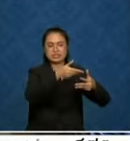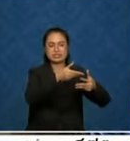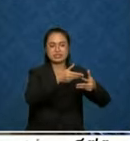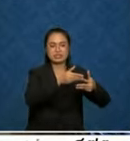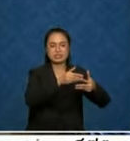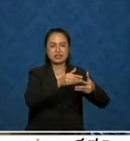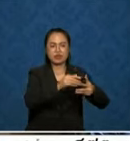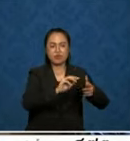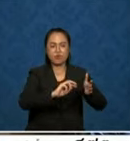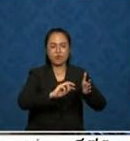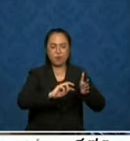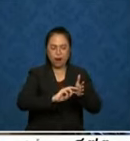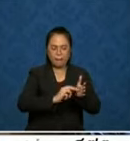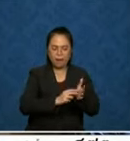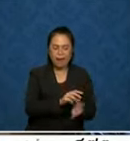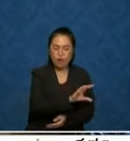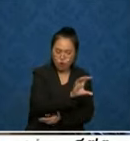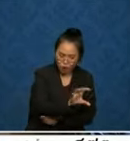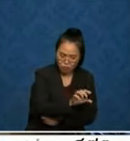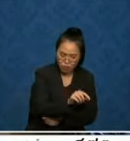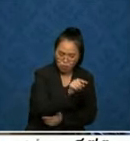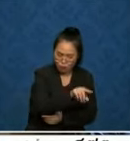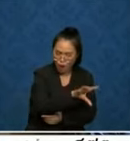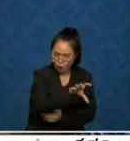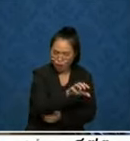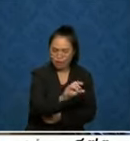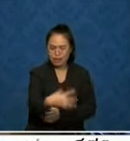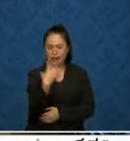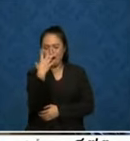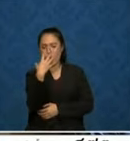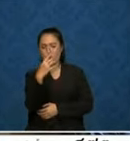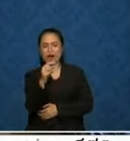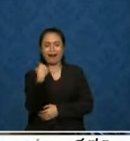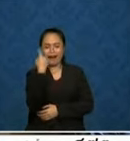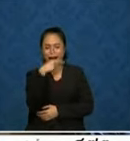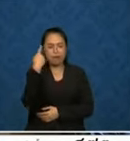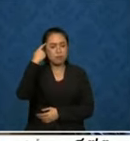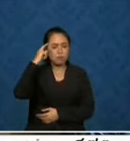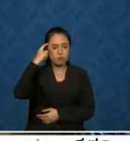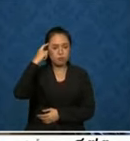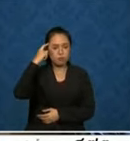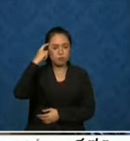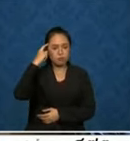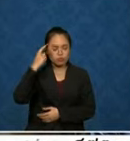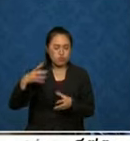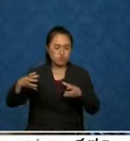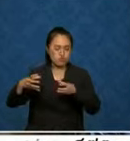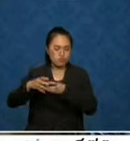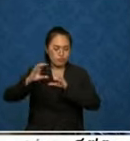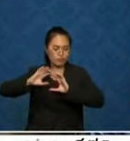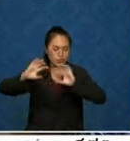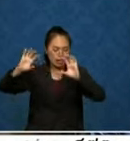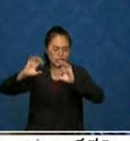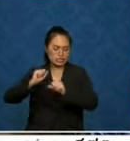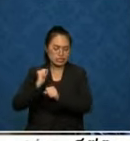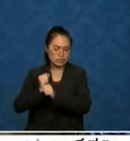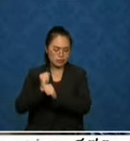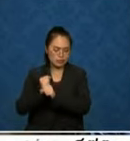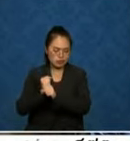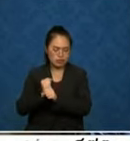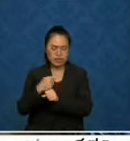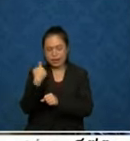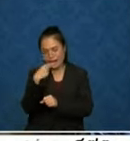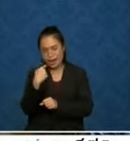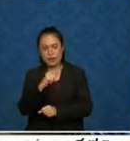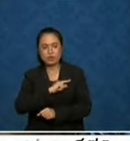เป็นมันหลอกมึงหรือมึงหลอกมันไม่รู้ใครหลอกใครครับดังนั้นหน่วยงานที่เกี่ยวข้องต้องไปใช้โอกาสนี้ครับ